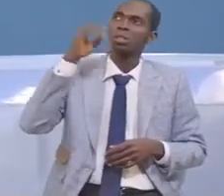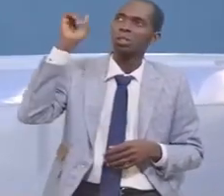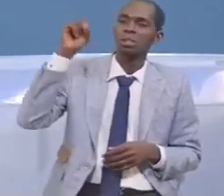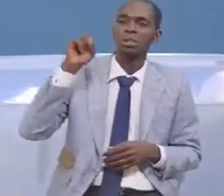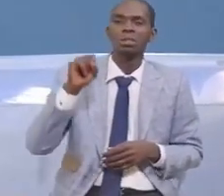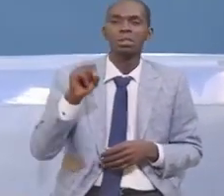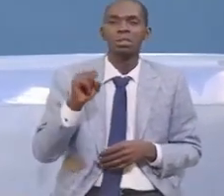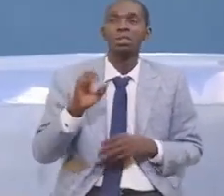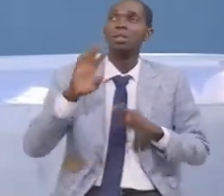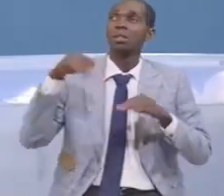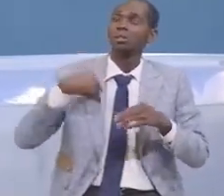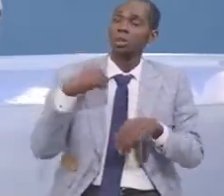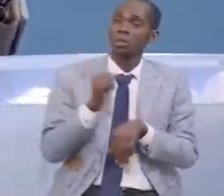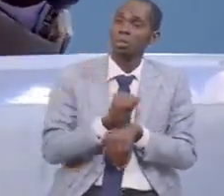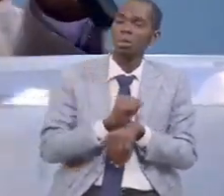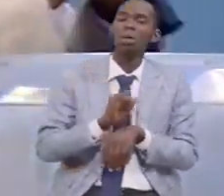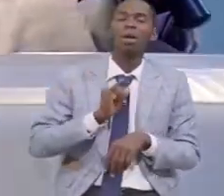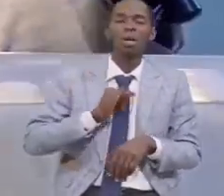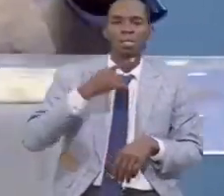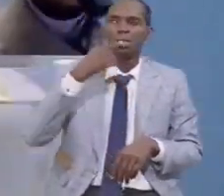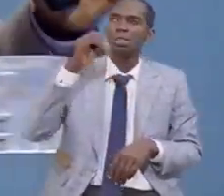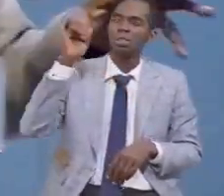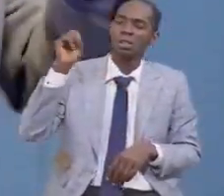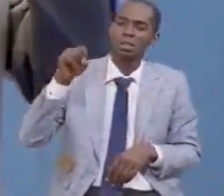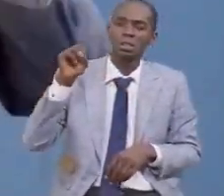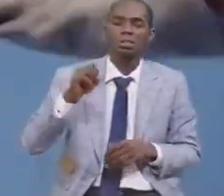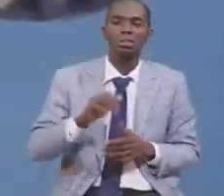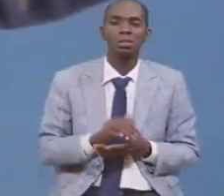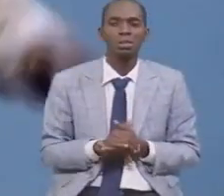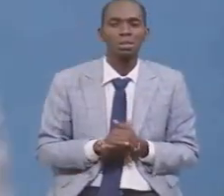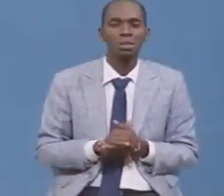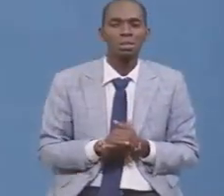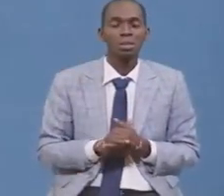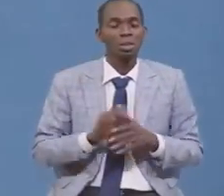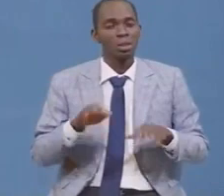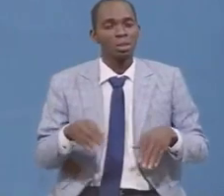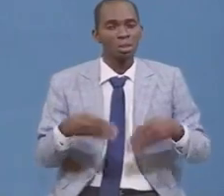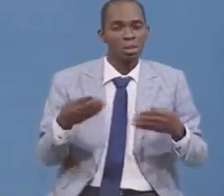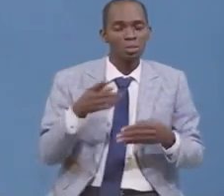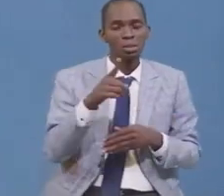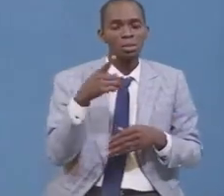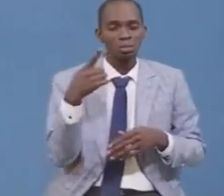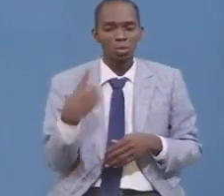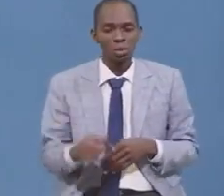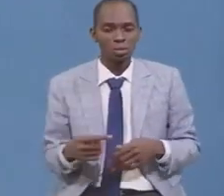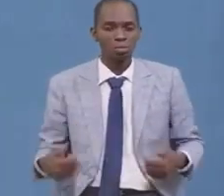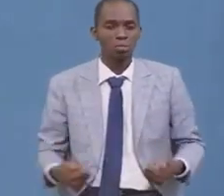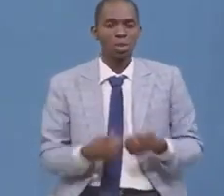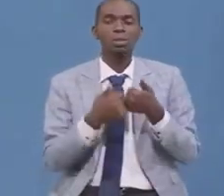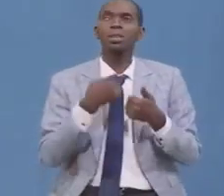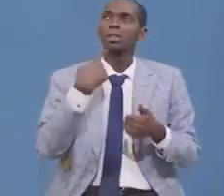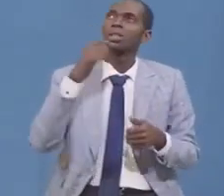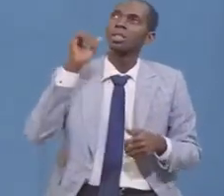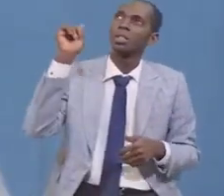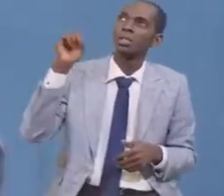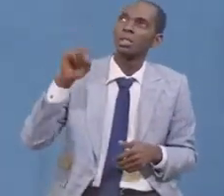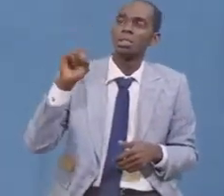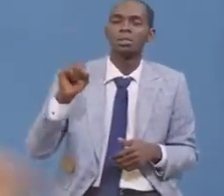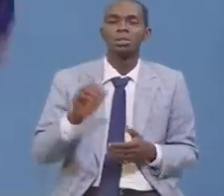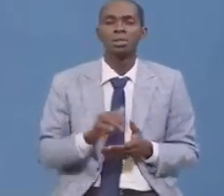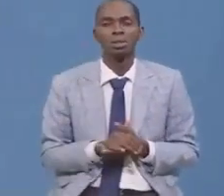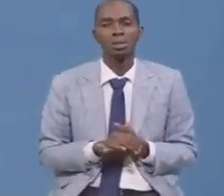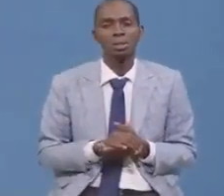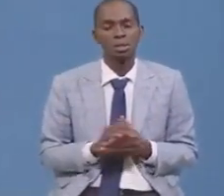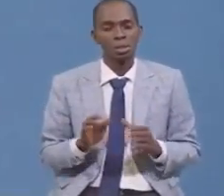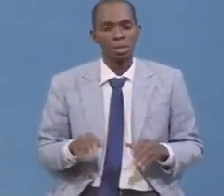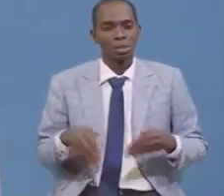me the word, I say yes. మీరు మాట ఇవ్వండి, నేను అవును అంటాను. Give me the challenge, I say yes. నాకు సవాలు ఇవ్వండి, నేను అవును అంటాను.